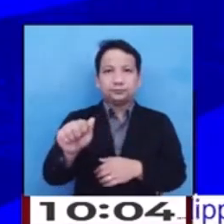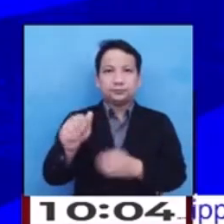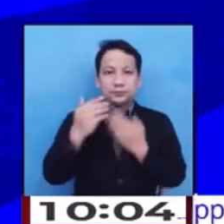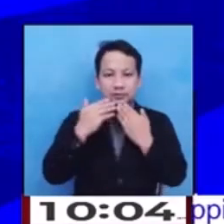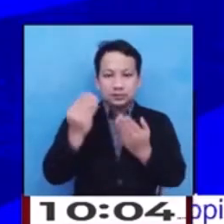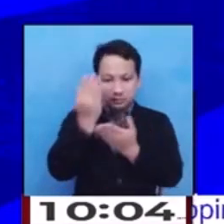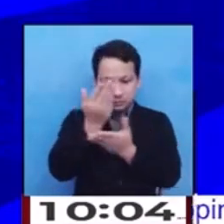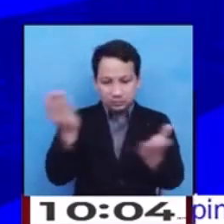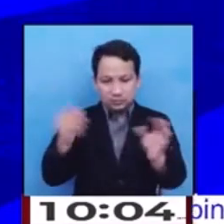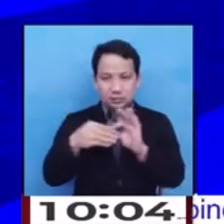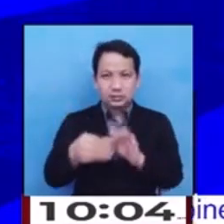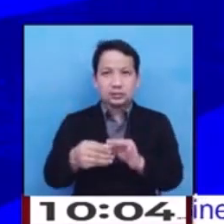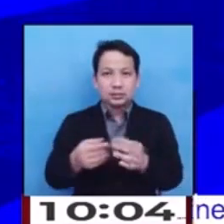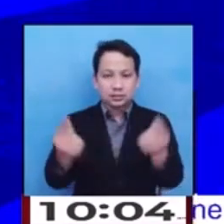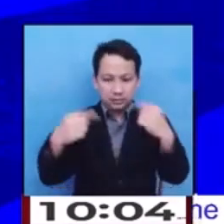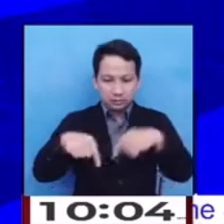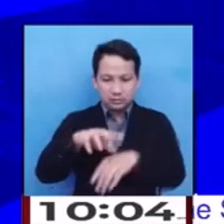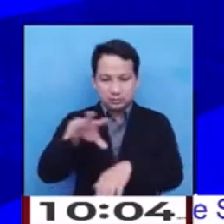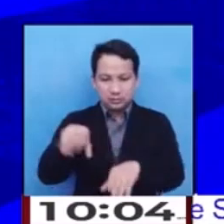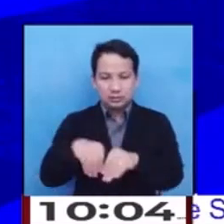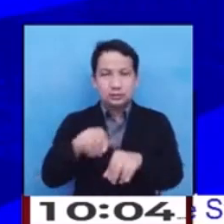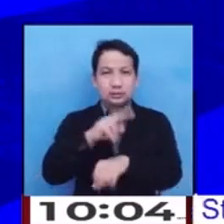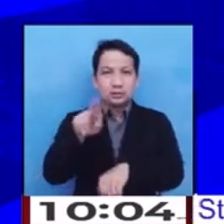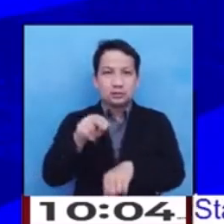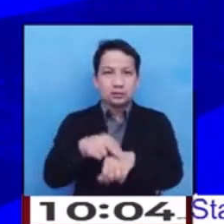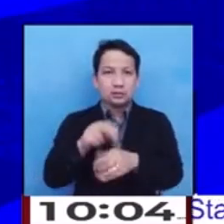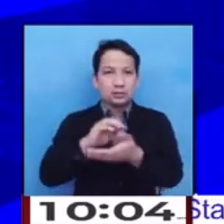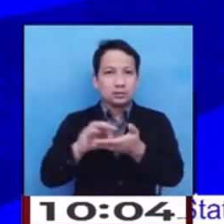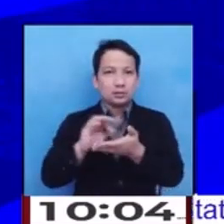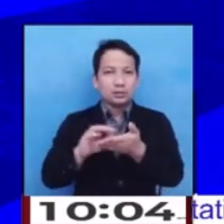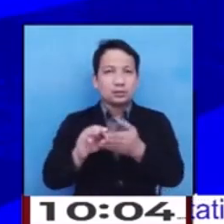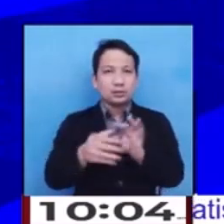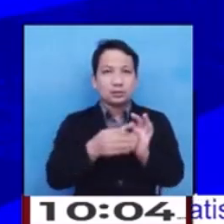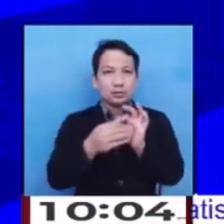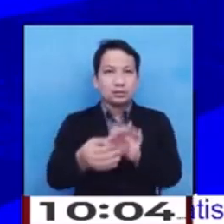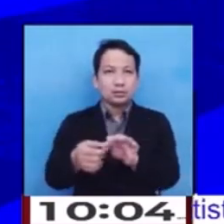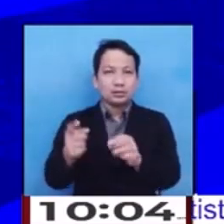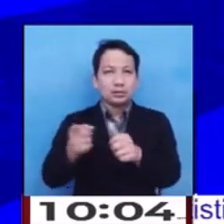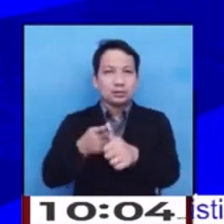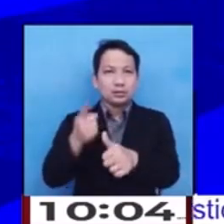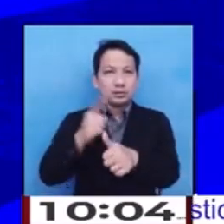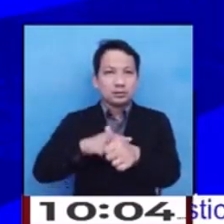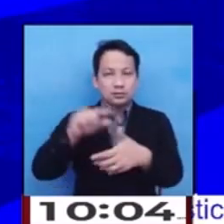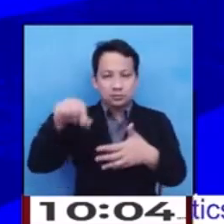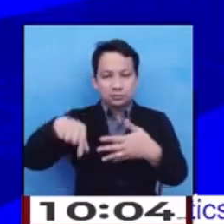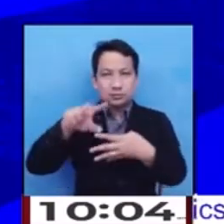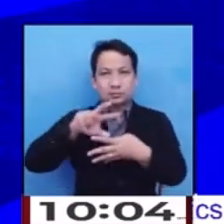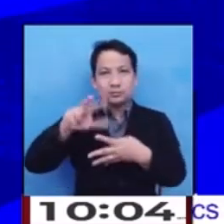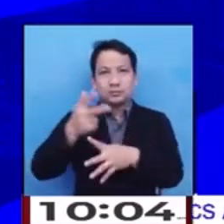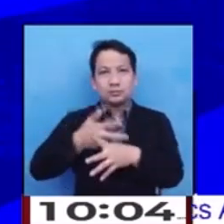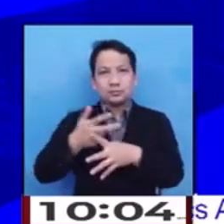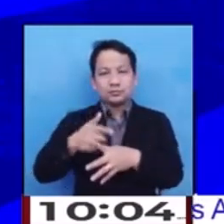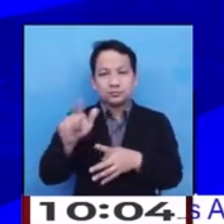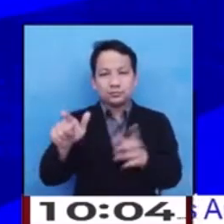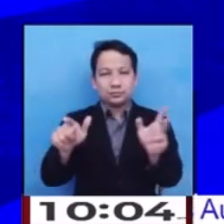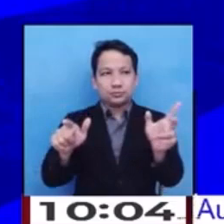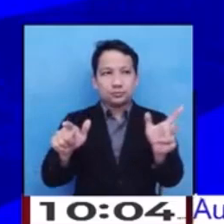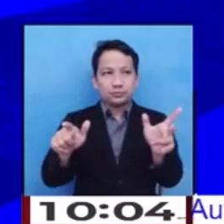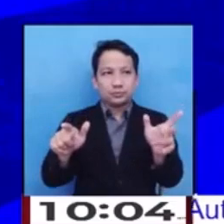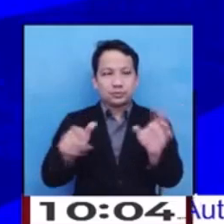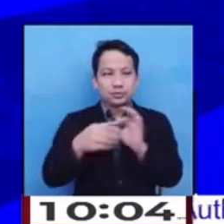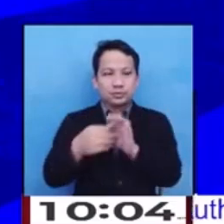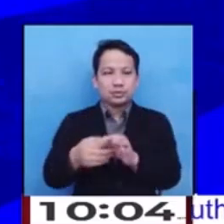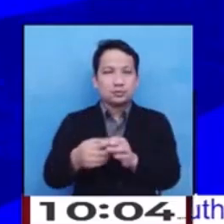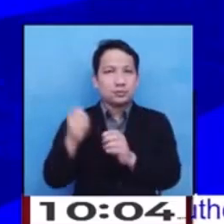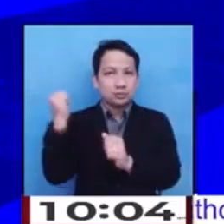nagpapasalamat sa inyong pagdalo sa National Accounts Press Conference para sa unang quarter ng taong 2023. Inaasahan